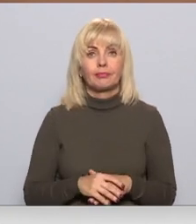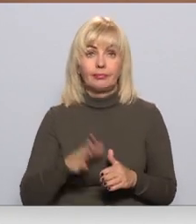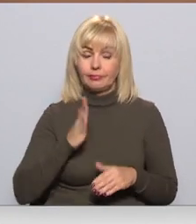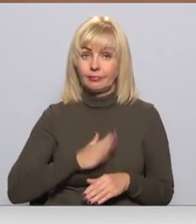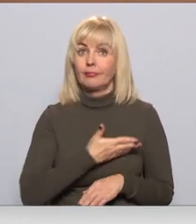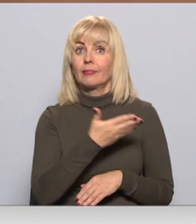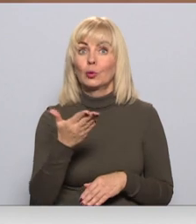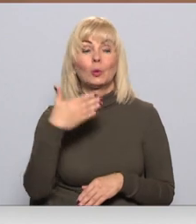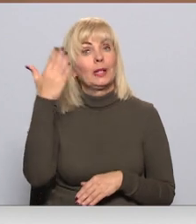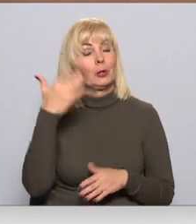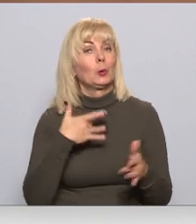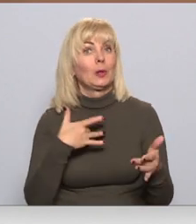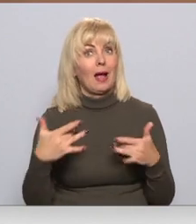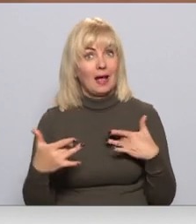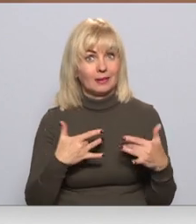Gaidam jūs kinoteātrī.